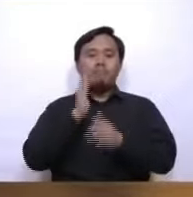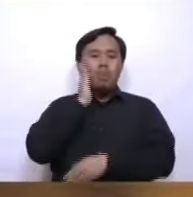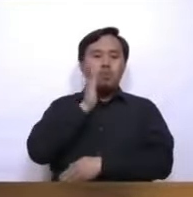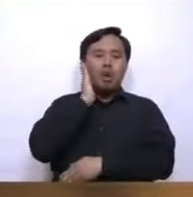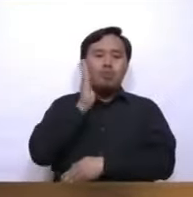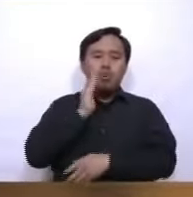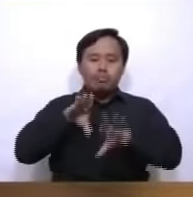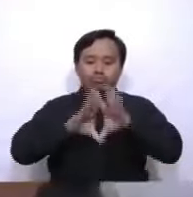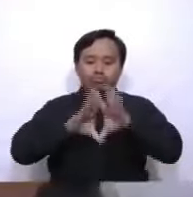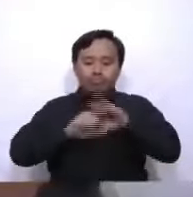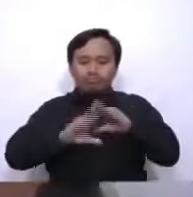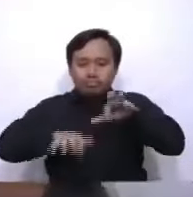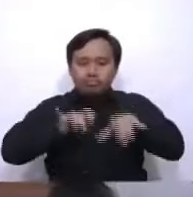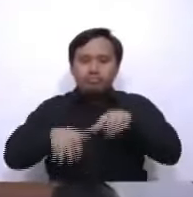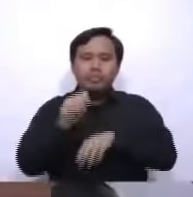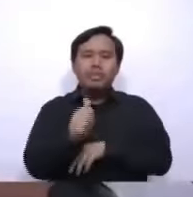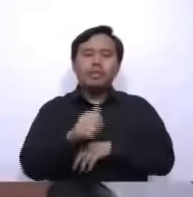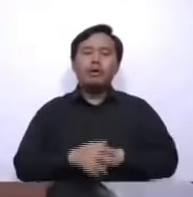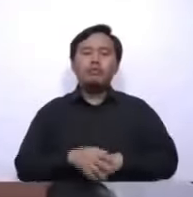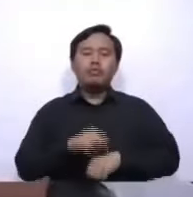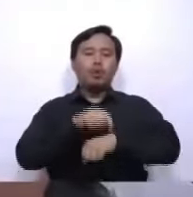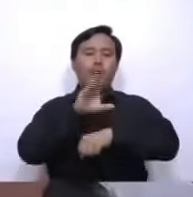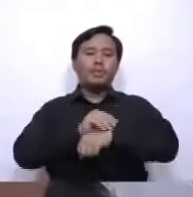berkreasi. Baik, Bapak, terima kasih. Waktu Anda sudah habis.